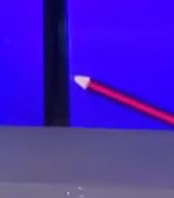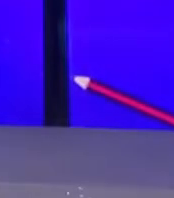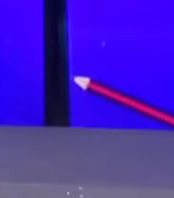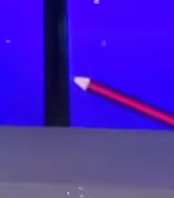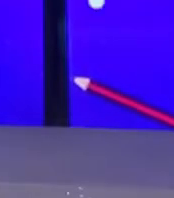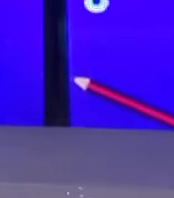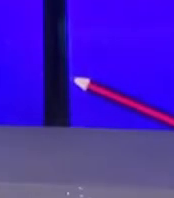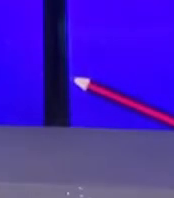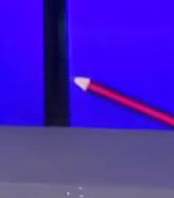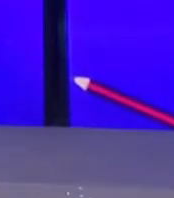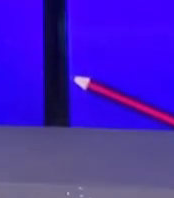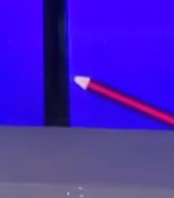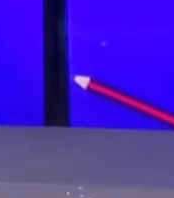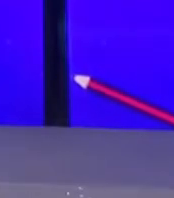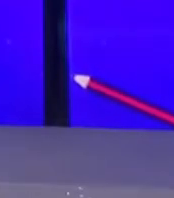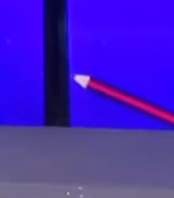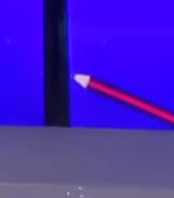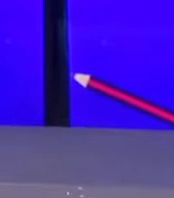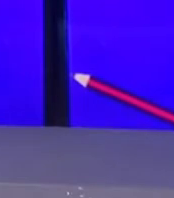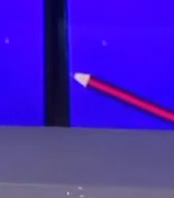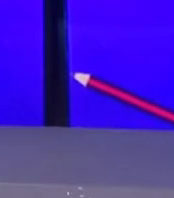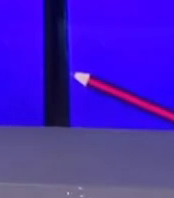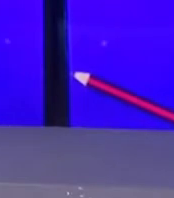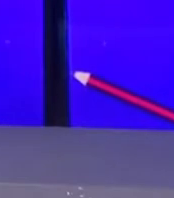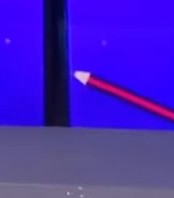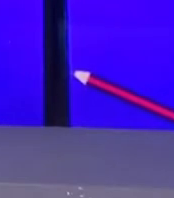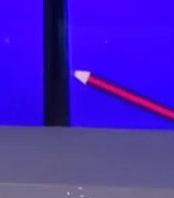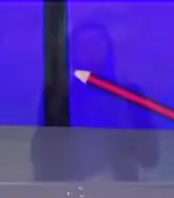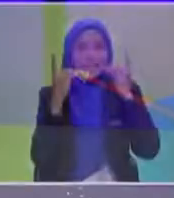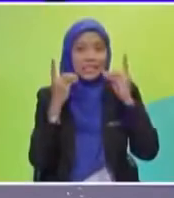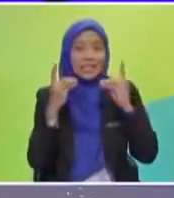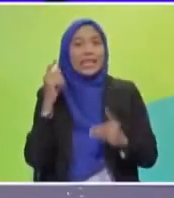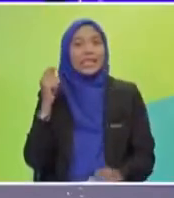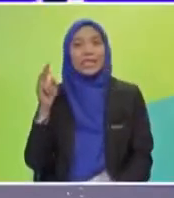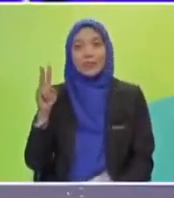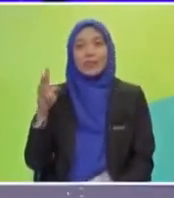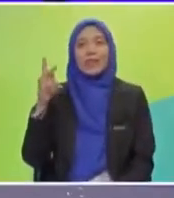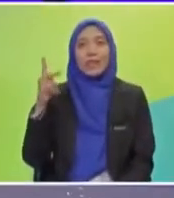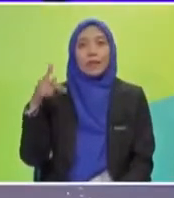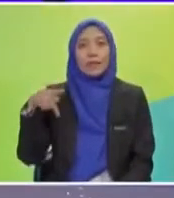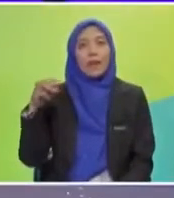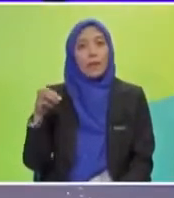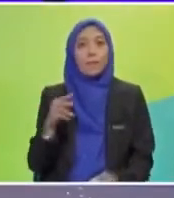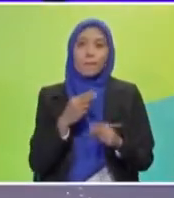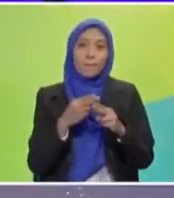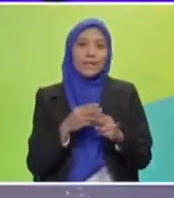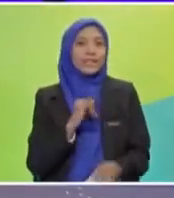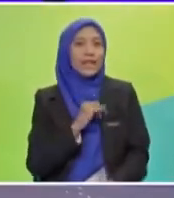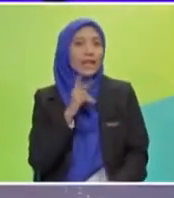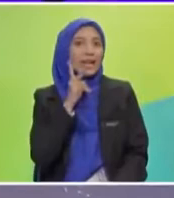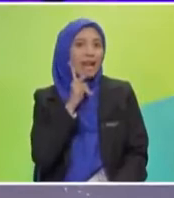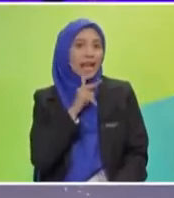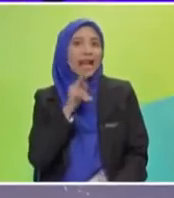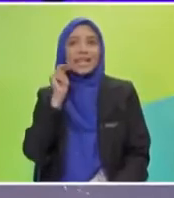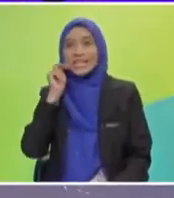Assalamualaikum dan salam sejahtera murid-murid yang sedang menonton slot tahap 1 di Didik TV KPM. Nama saya Nisa K akan menemani